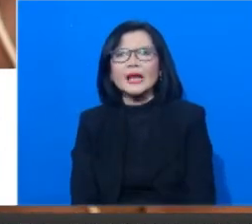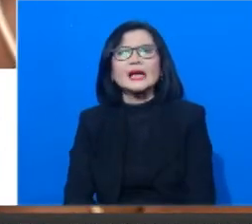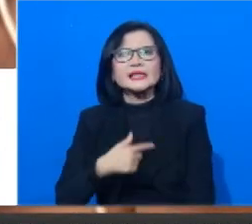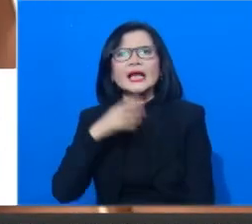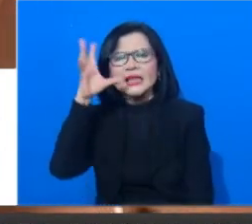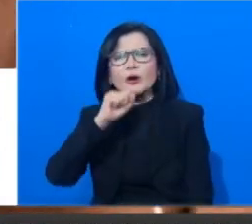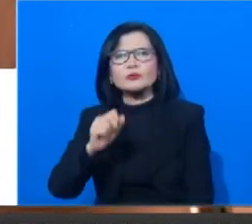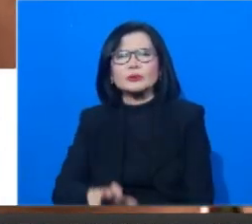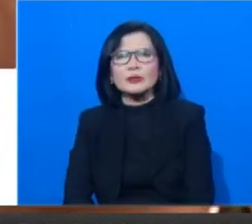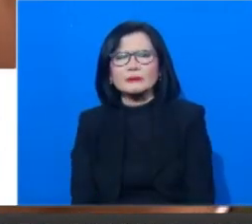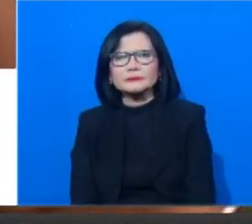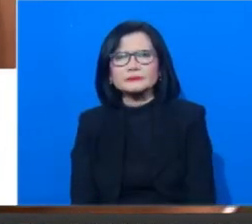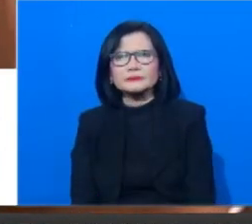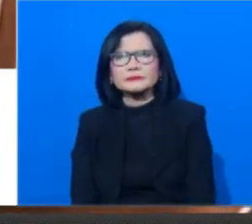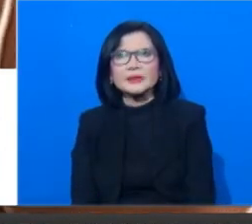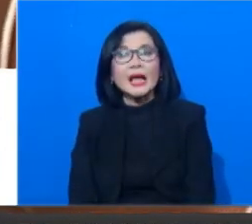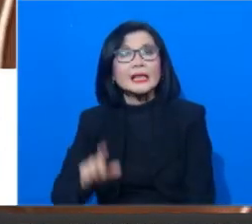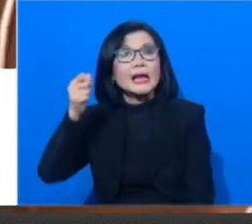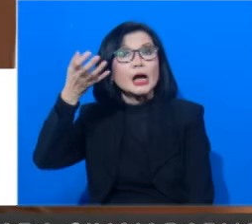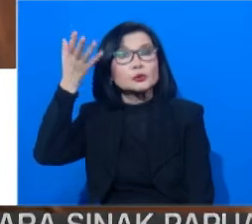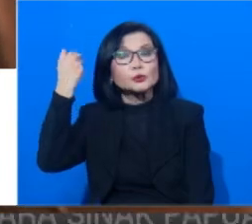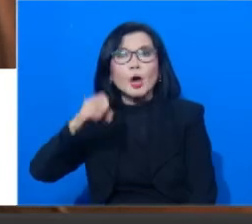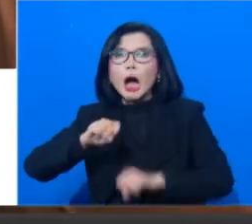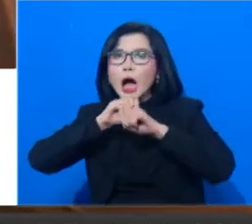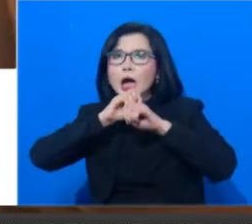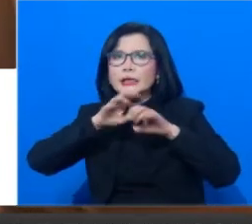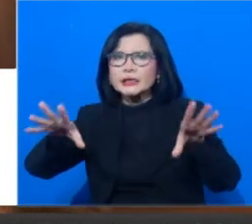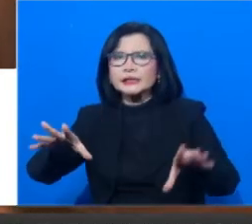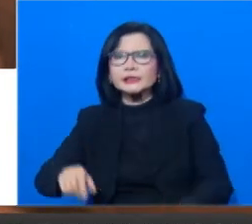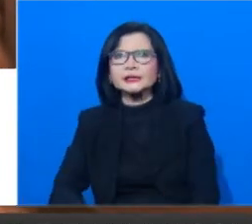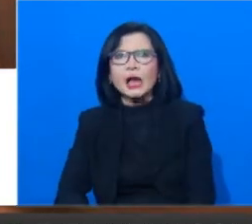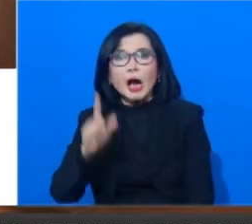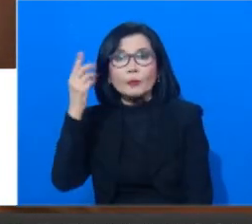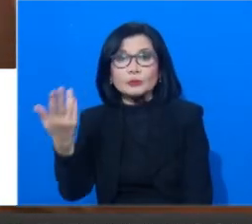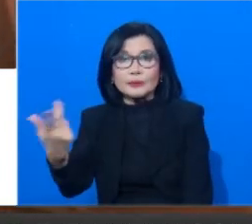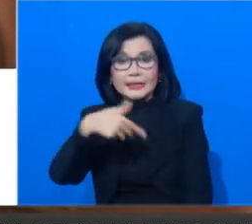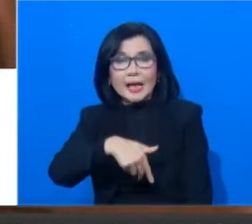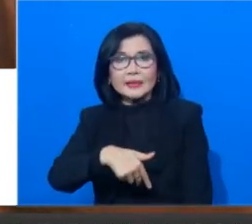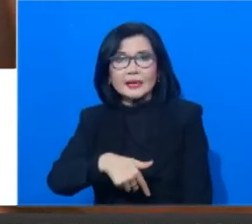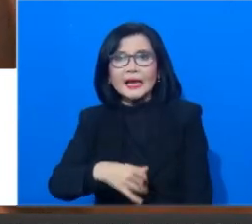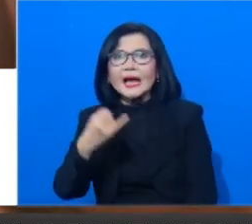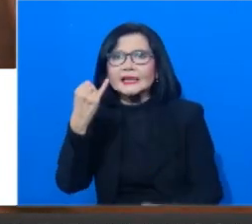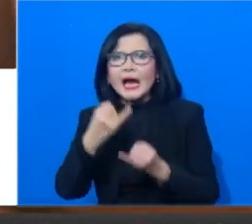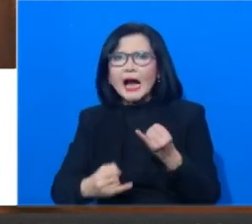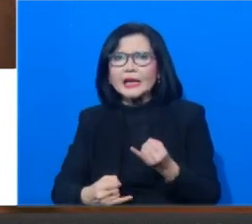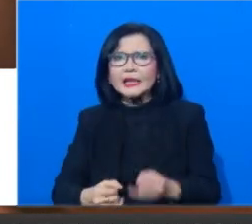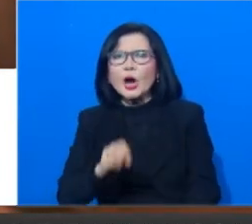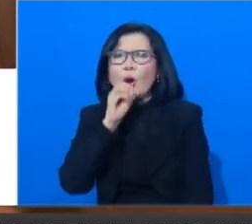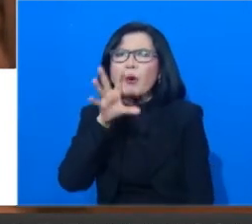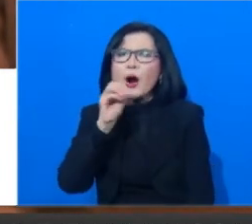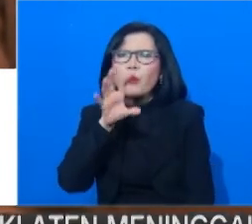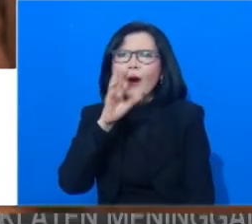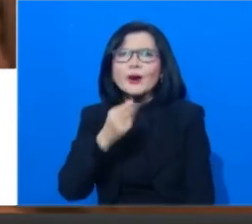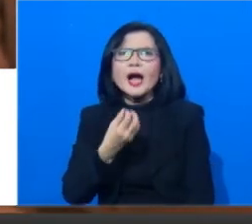seperti itu e kita ingat betul ketika rilis yang kemudian dilakukan oleh Polda Mas pegi dihadirkan di akhir rilis Mas pegi berteriak atau